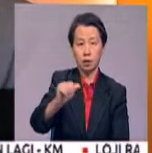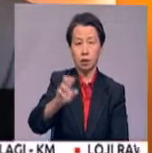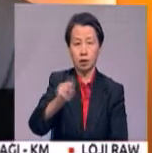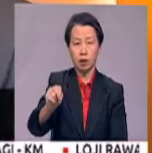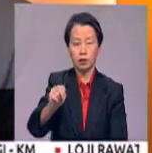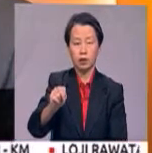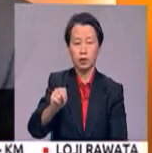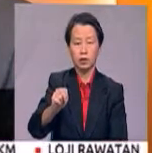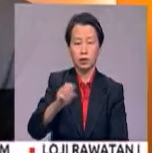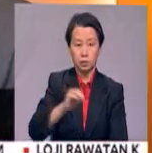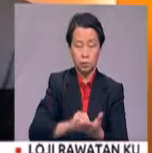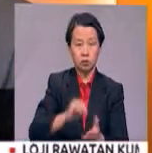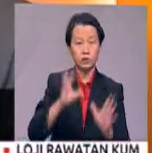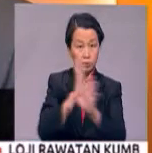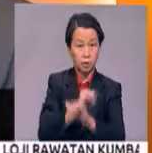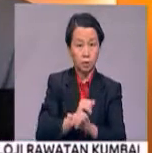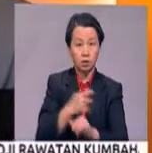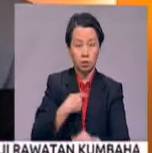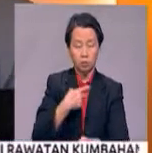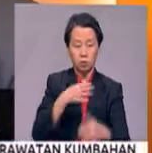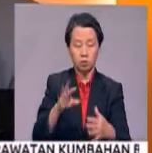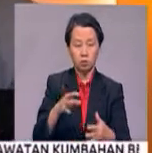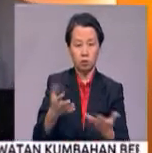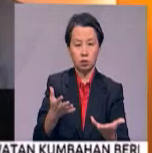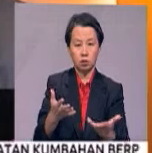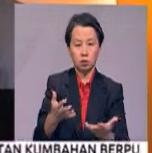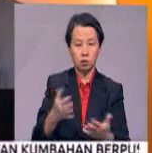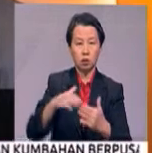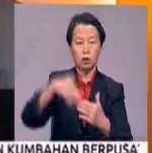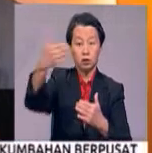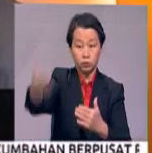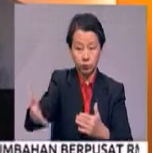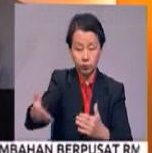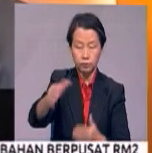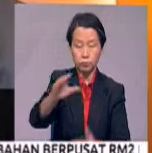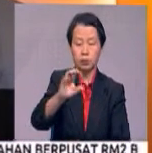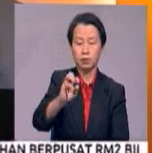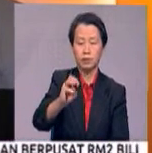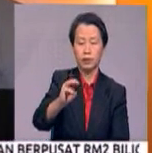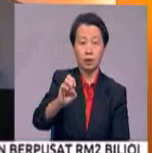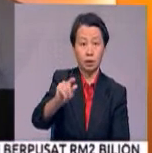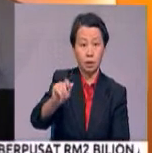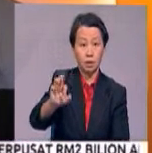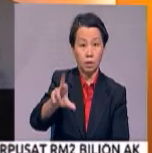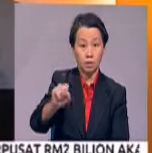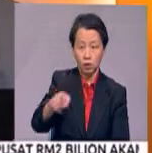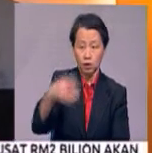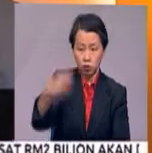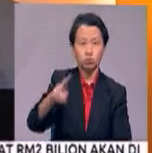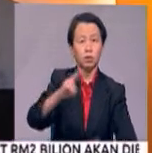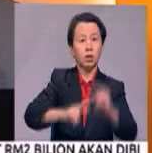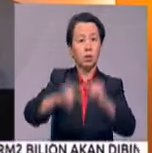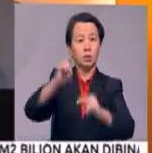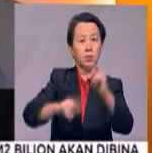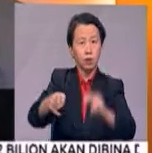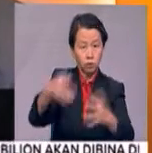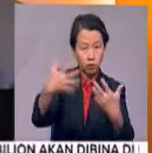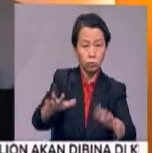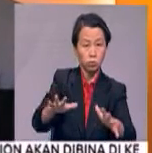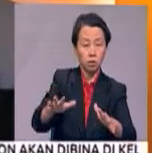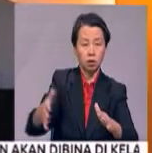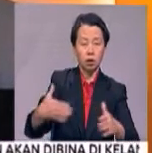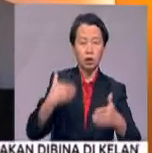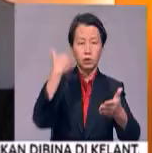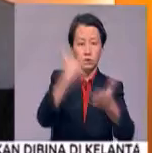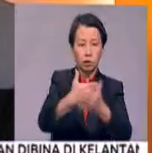kita diberi maklumat bahwa di sebelah Semenggaris itu sudah jalan yang telah dibinakan sampai